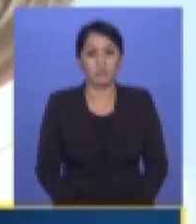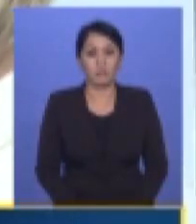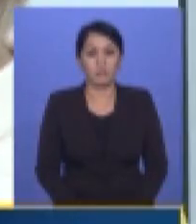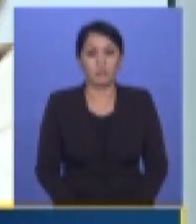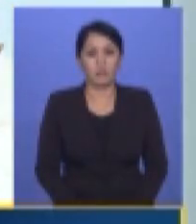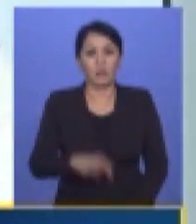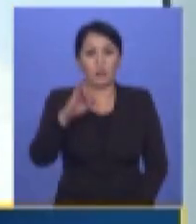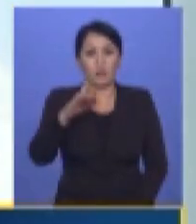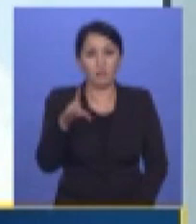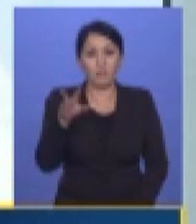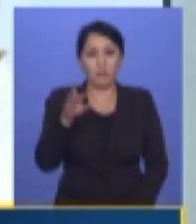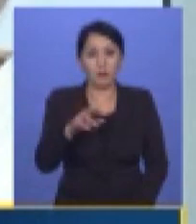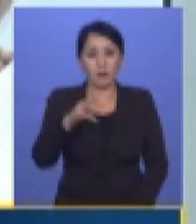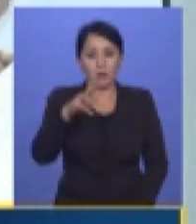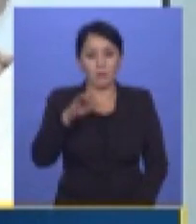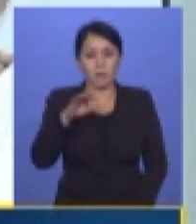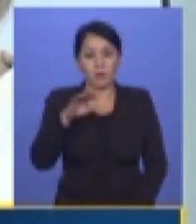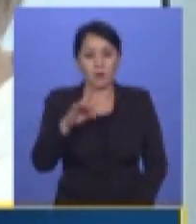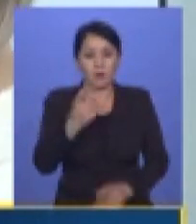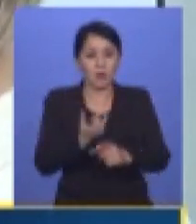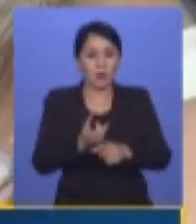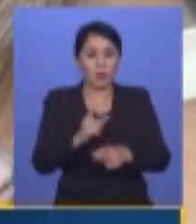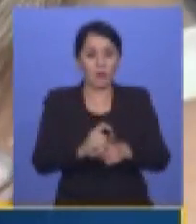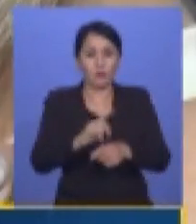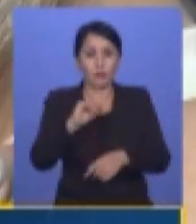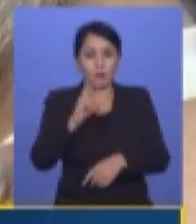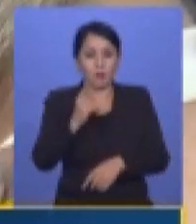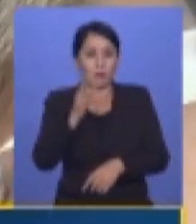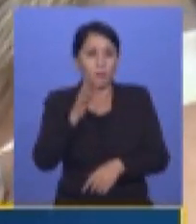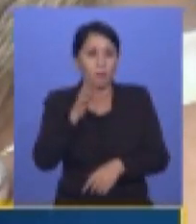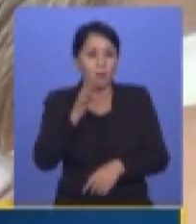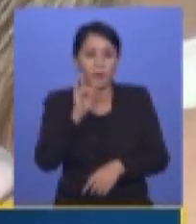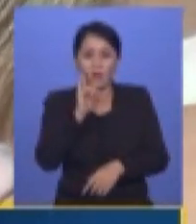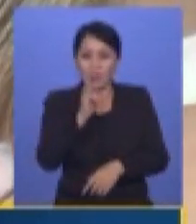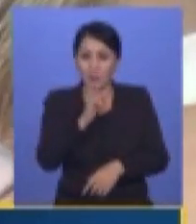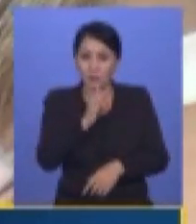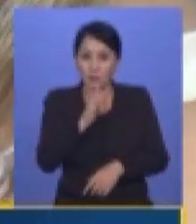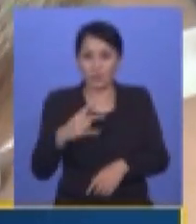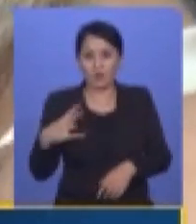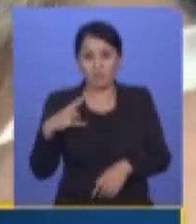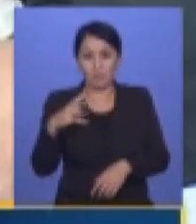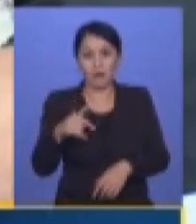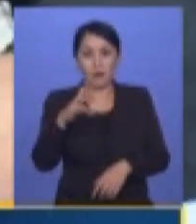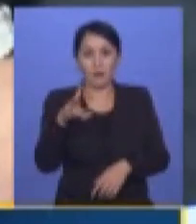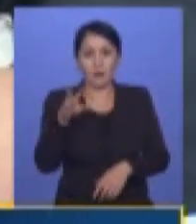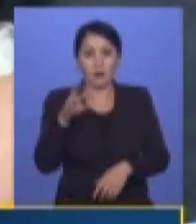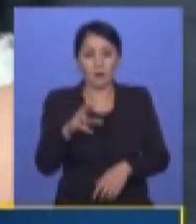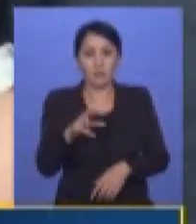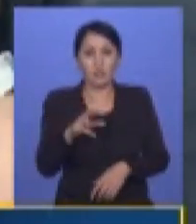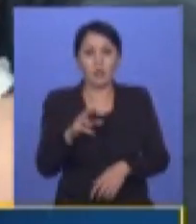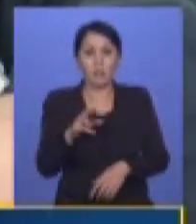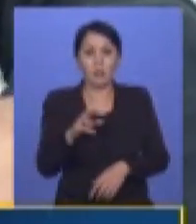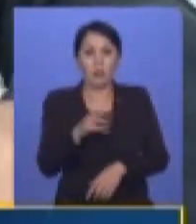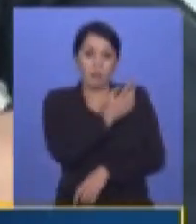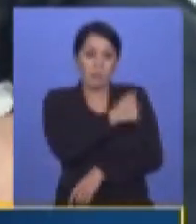Александр мен Виктория үшін қазір өмірлеріндегі ең ауыр кезеңдердің бірі. Олардың кішкентай ғана қызы Снежана жансақтау бөлімінде жатыр.